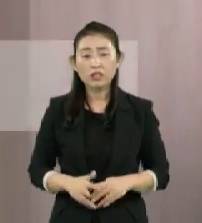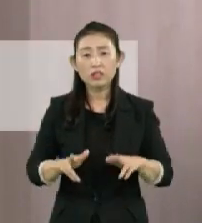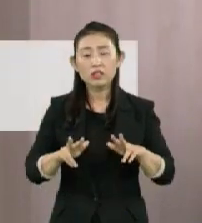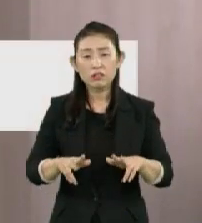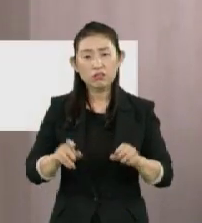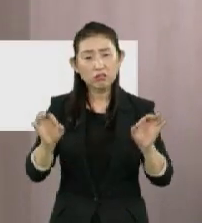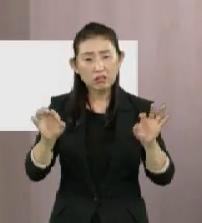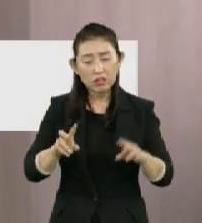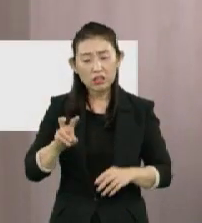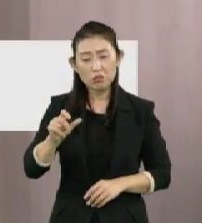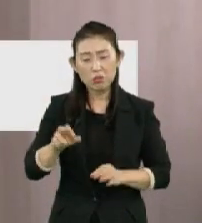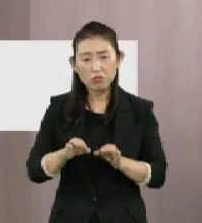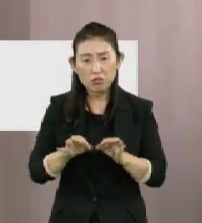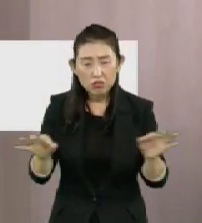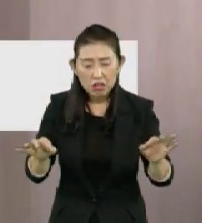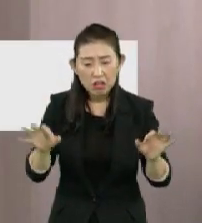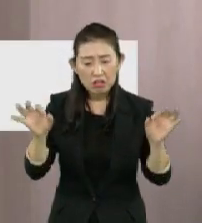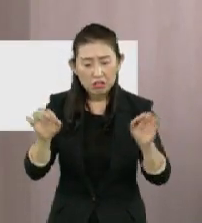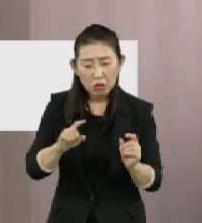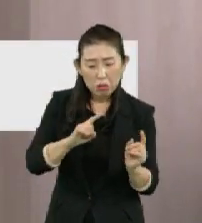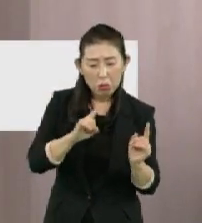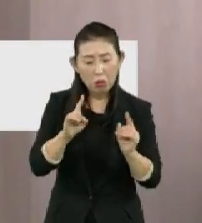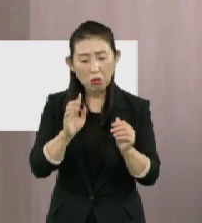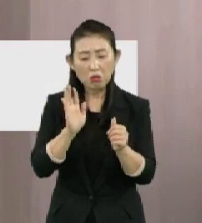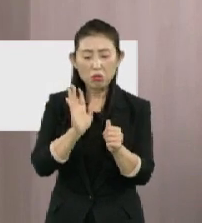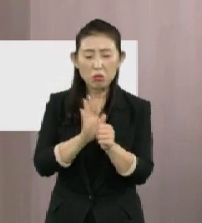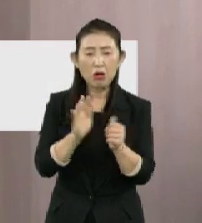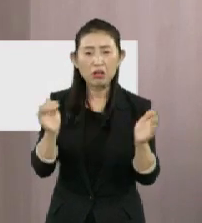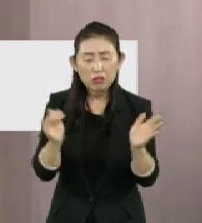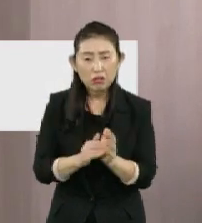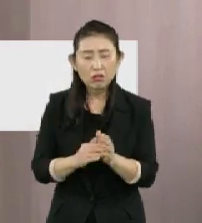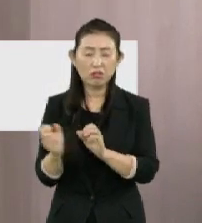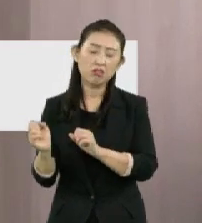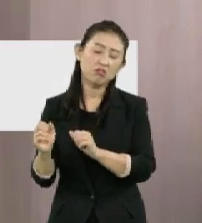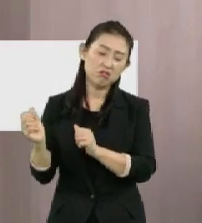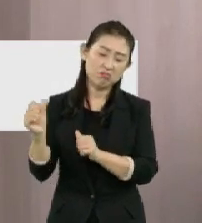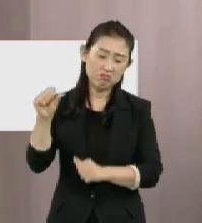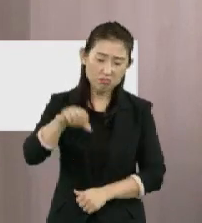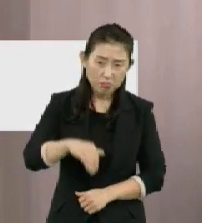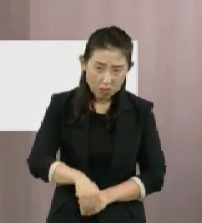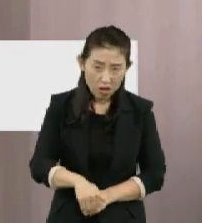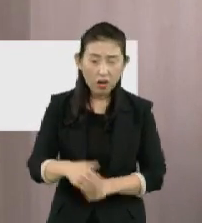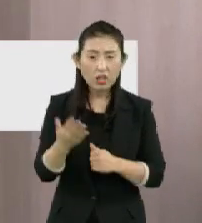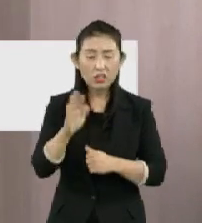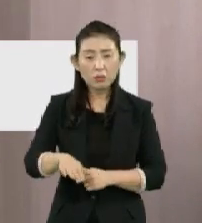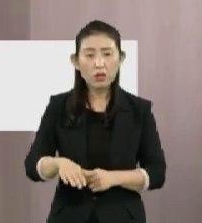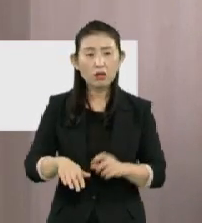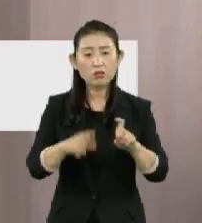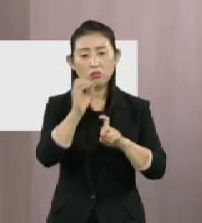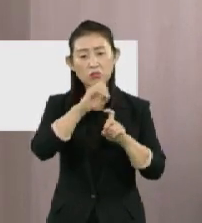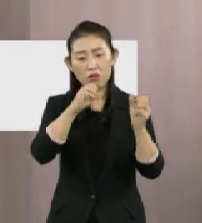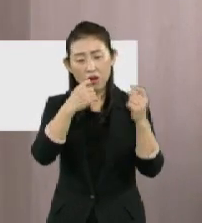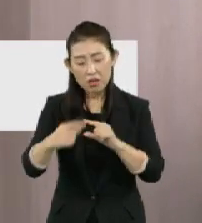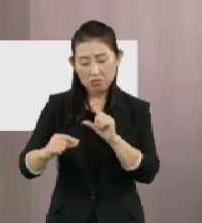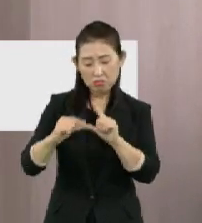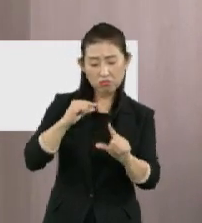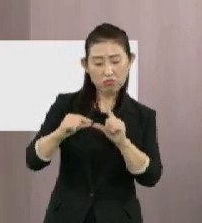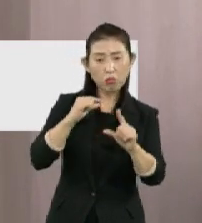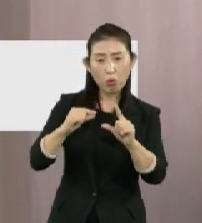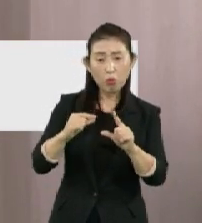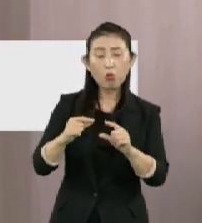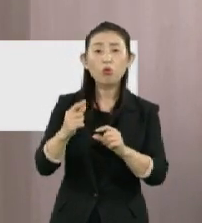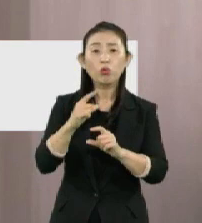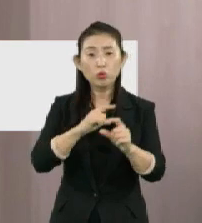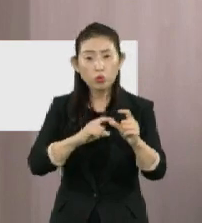상생지원금은 일시적인 효과가 나타나는 데 그치지만은 10%의 캐시백을 지급하는